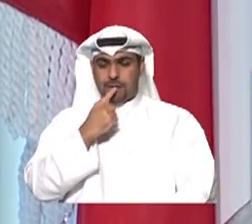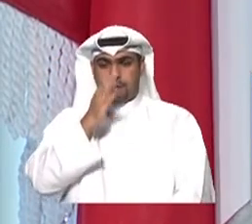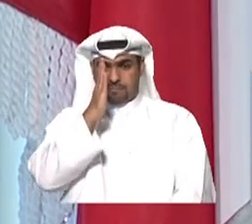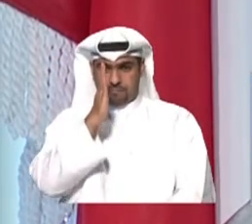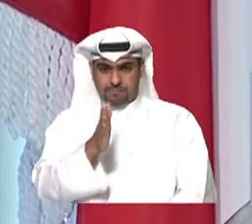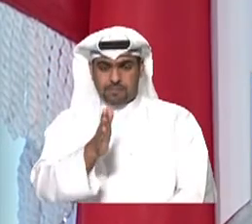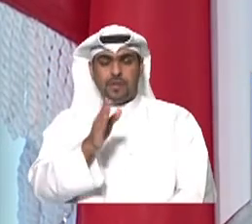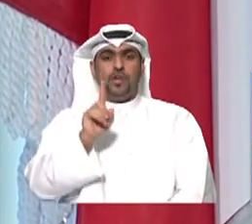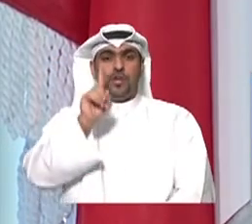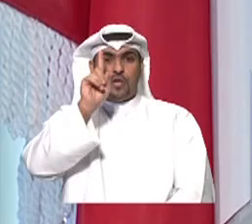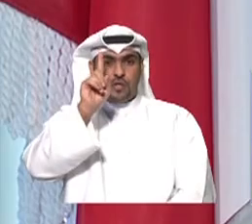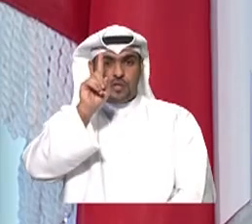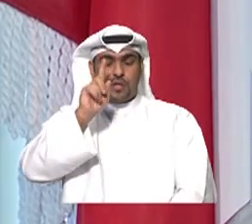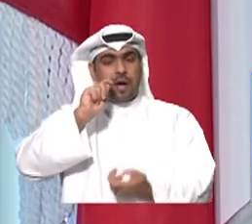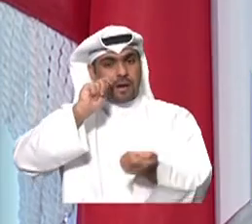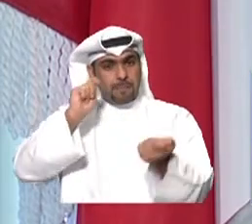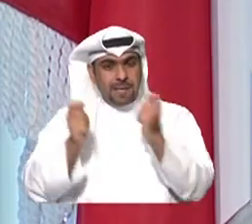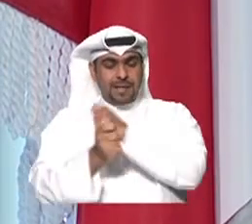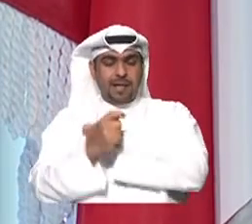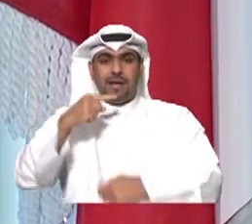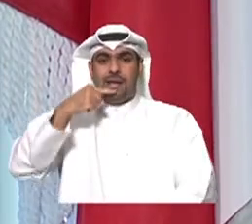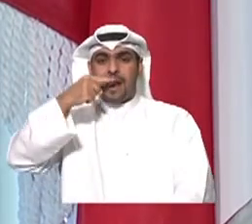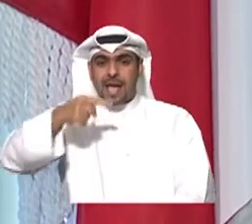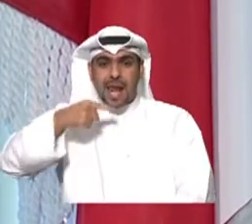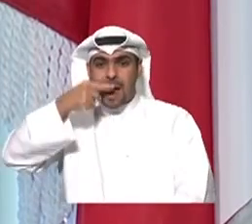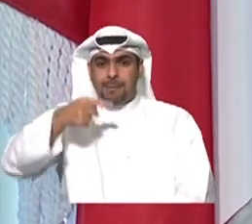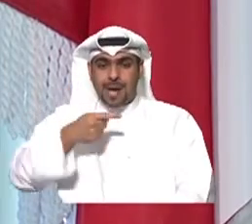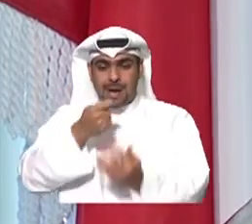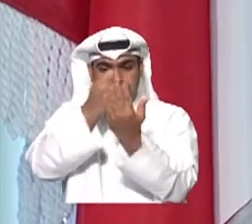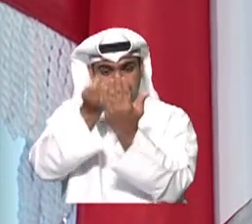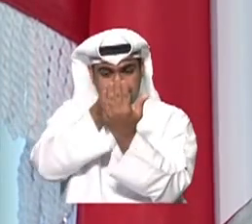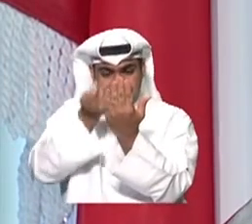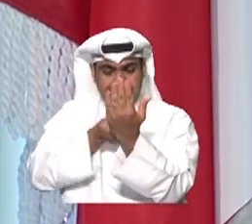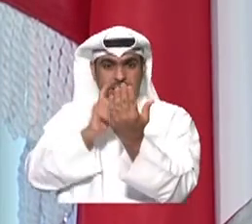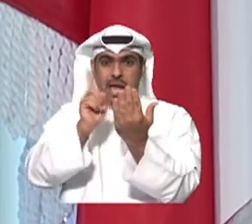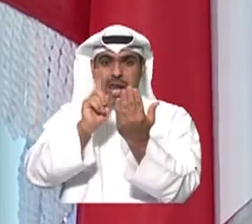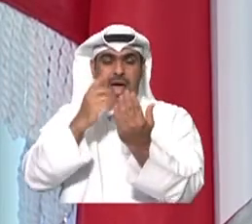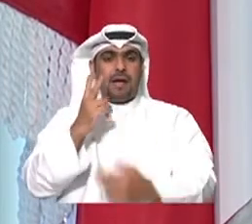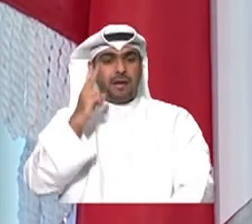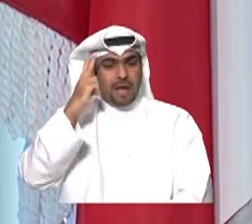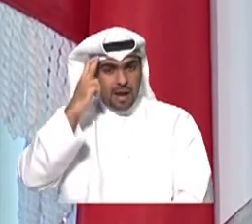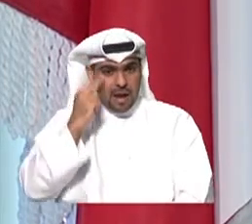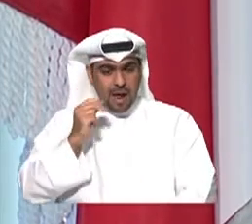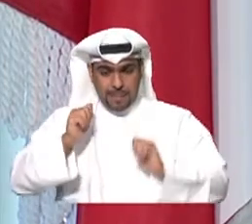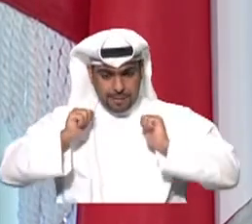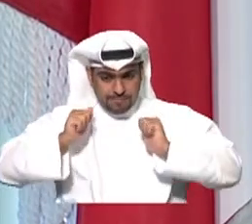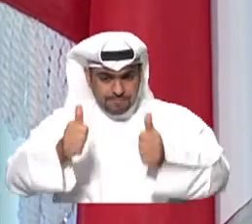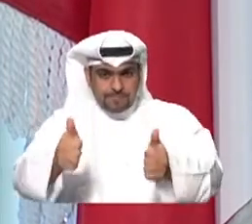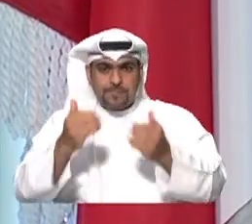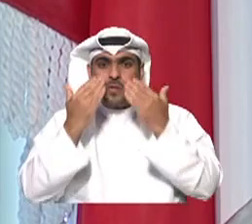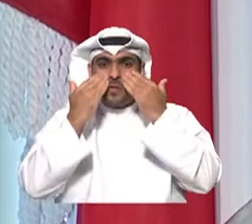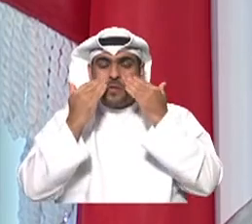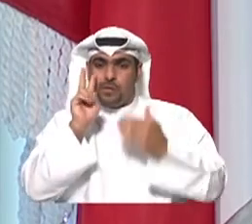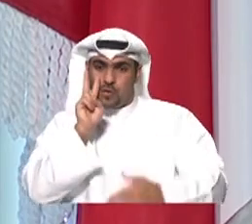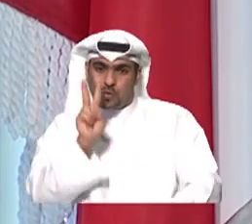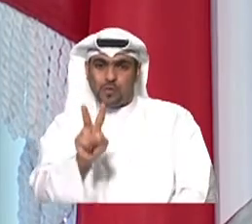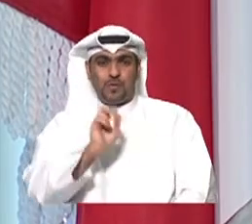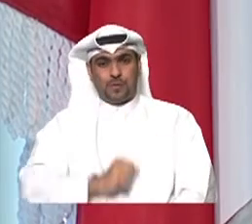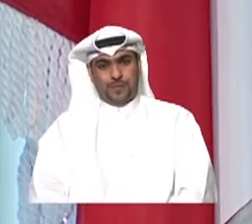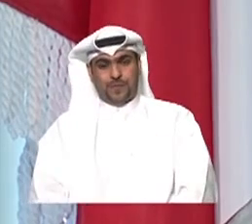بالفعل ونترجم الأماني إلى معاني بدءا من الوضع الاعتيادي الجديد وصولا إلى